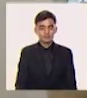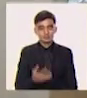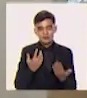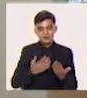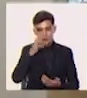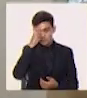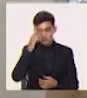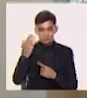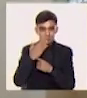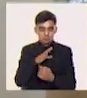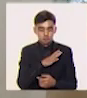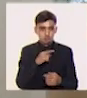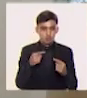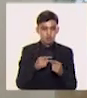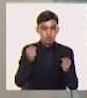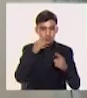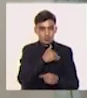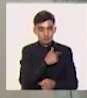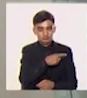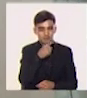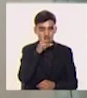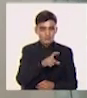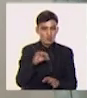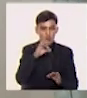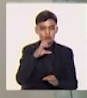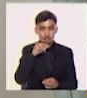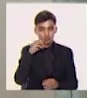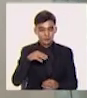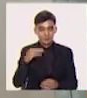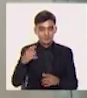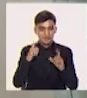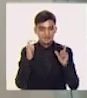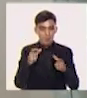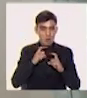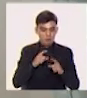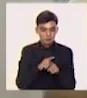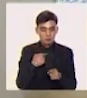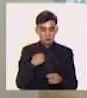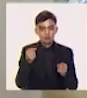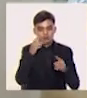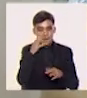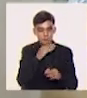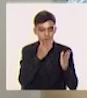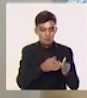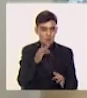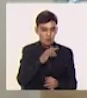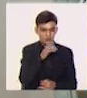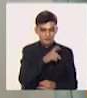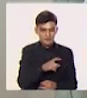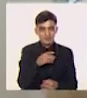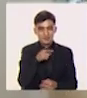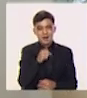Мемлекеттік орган егер бізден нақты бір лауазымды тұлғалардың шоты бойынша сауалхат жолдаса, әрине біз анықтап бере аламыз. Брокерлік компания